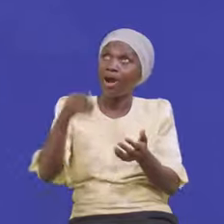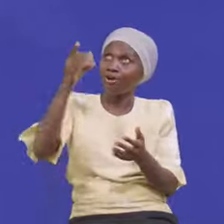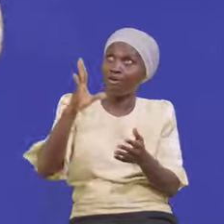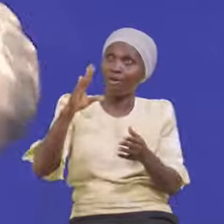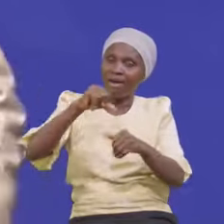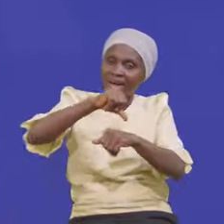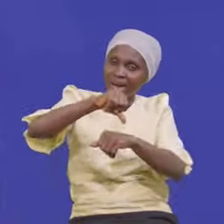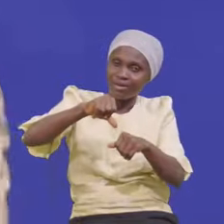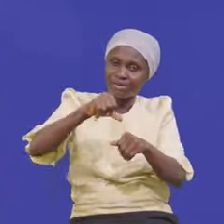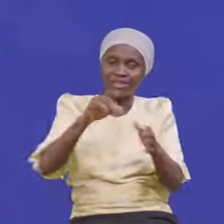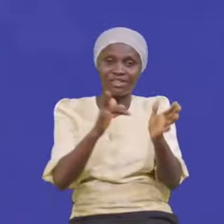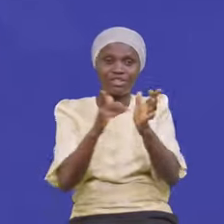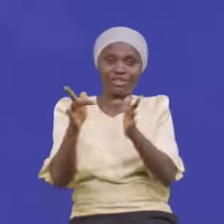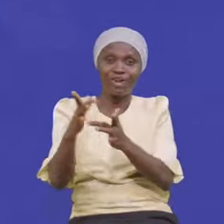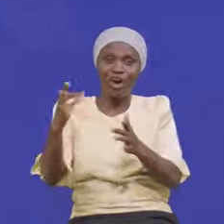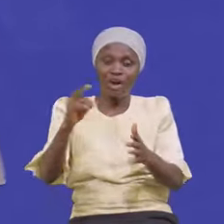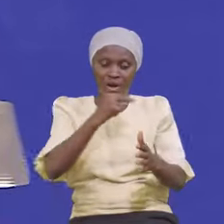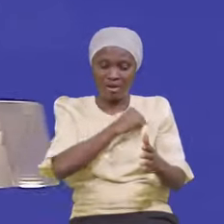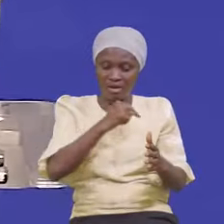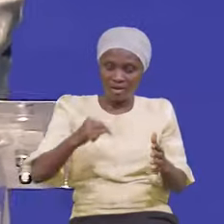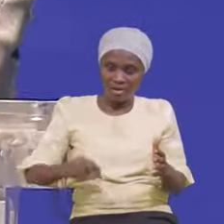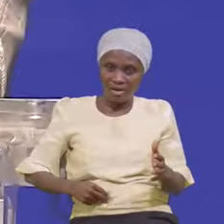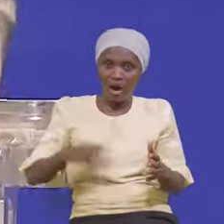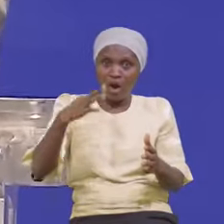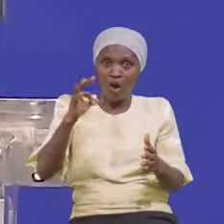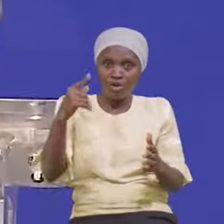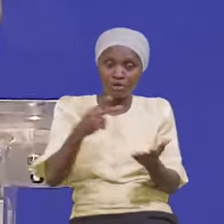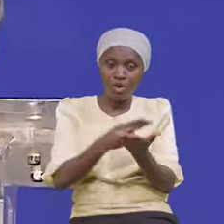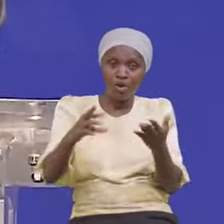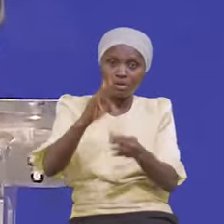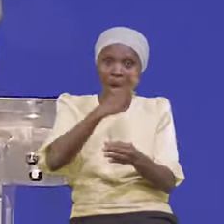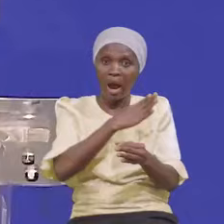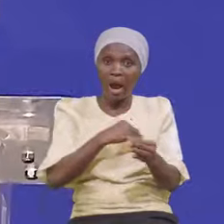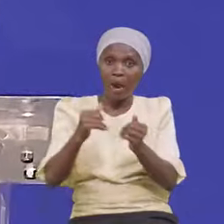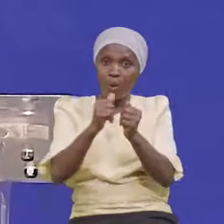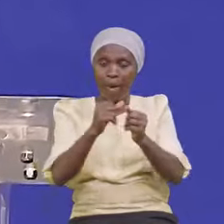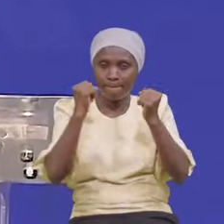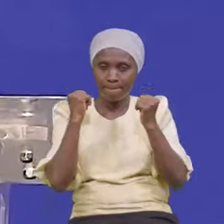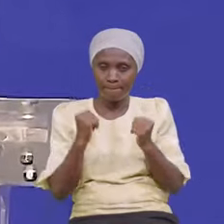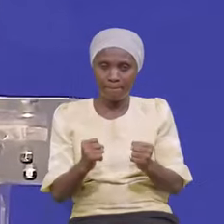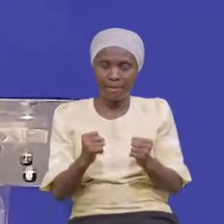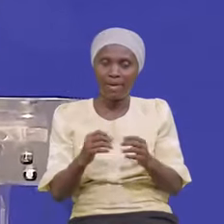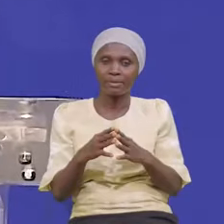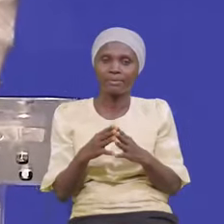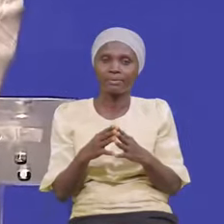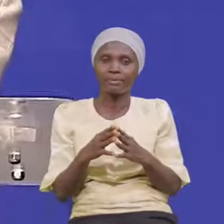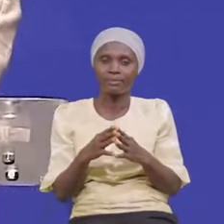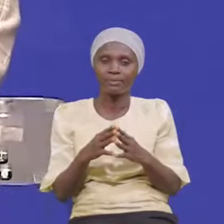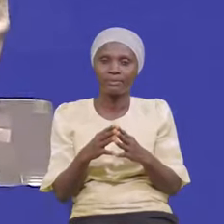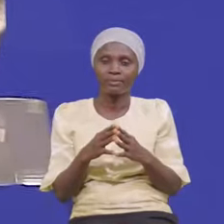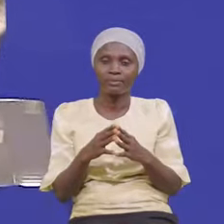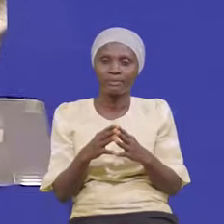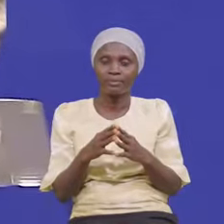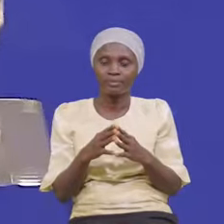anointed Jesus of Nazareth with the Holy Ghost and with power, నజరేతు వాడైన యేసును తండ్రి అయిన దేవుడు